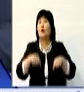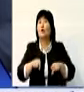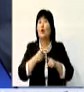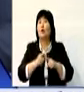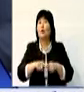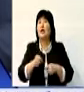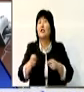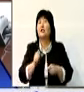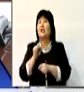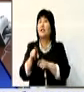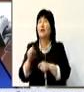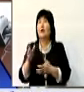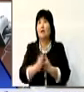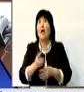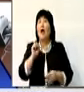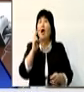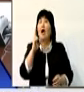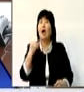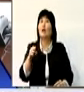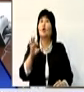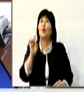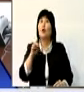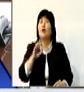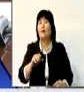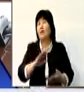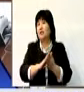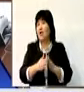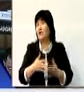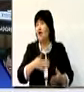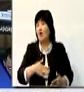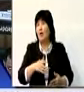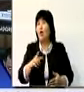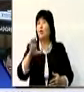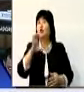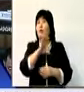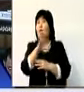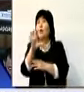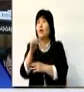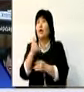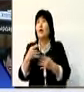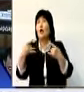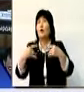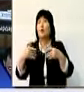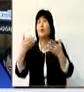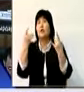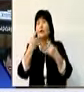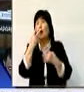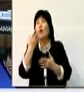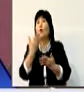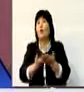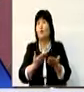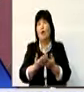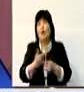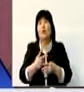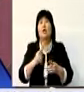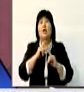жетекшілеріне тапсырма жүктеді. Ақай мен Төретамда да жағдай мәземес. Ондағылар спутниктік каналдар арқылы көршілес елдің хабарын көріп отыр. Мәжілісте